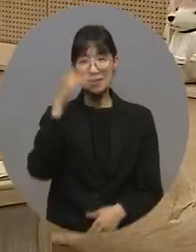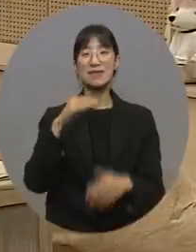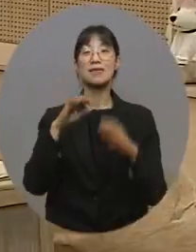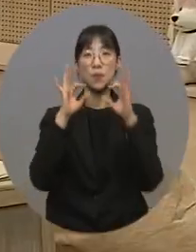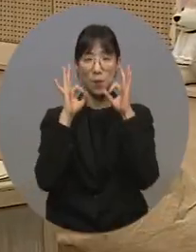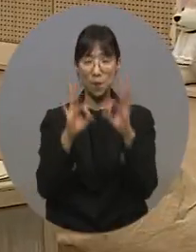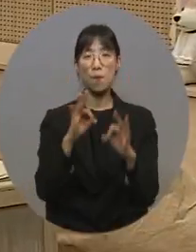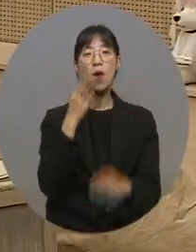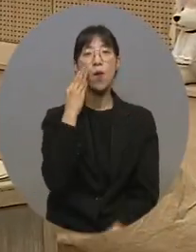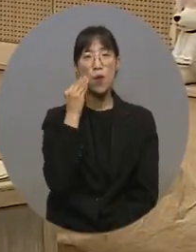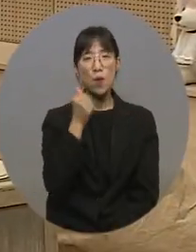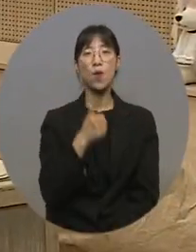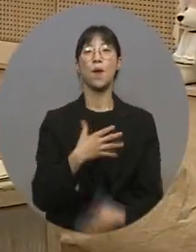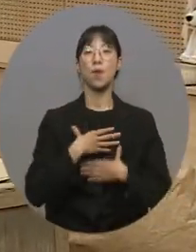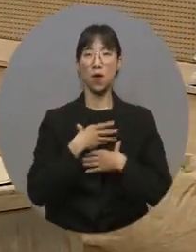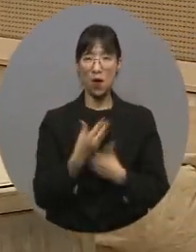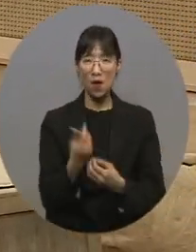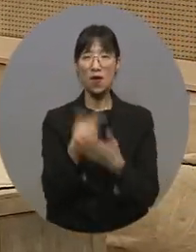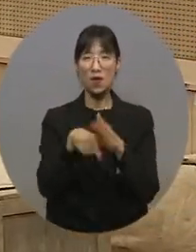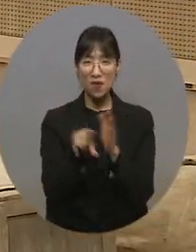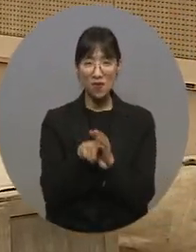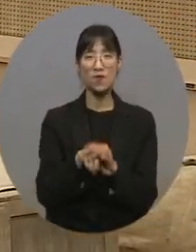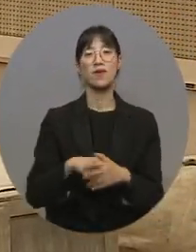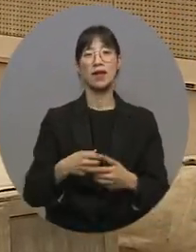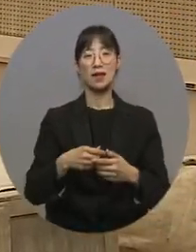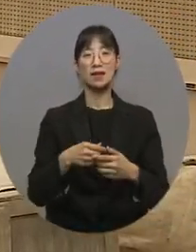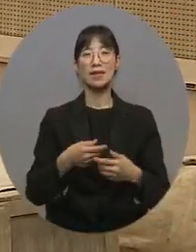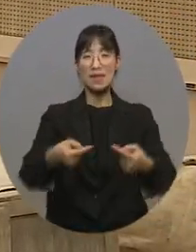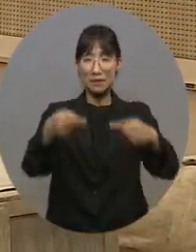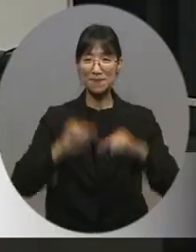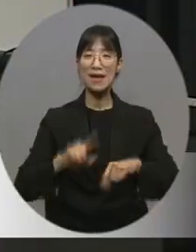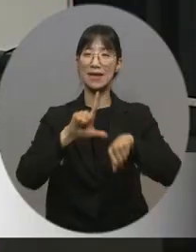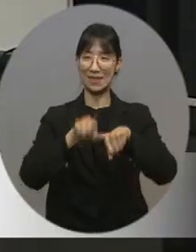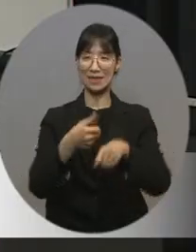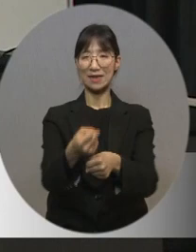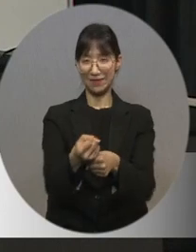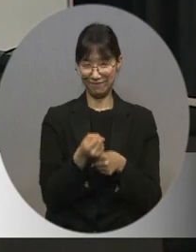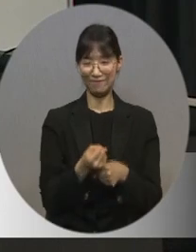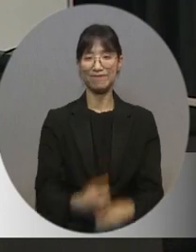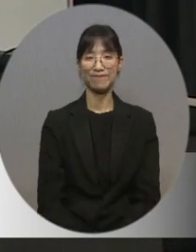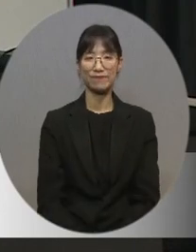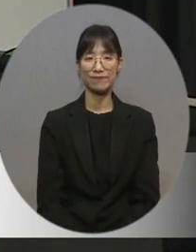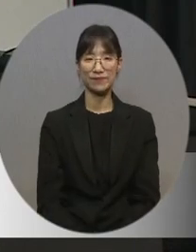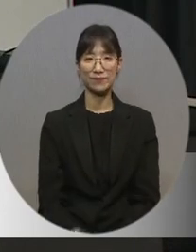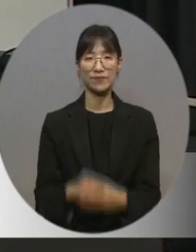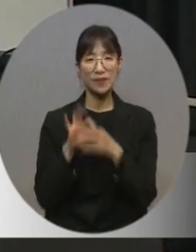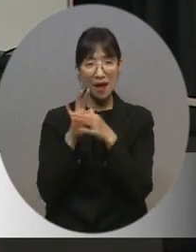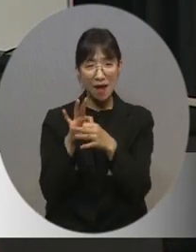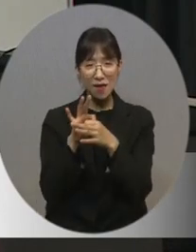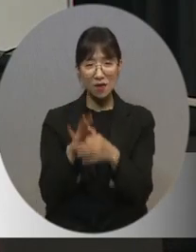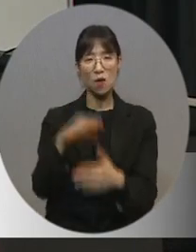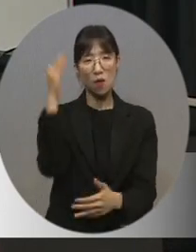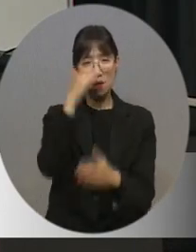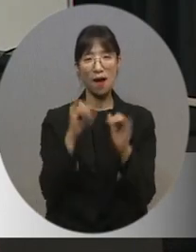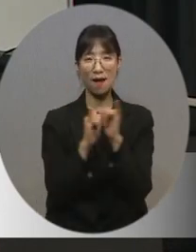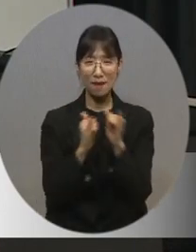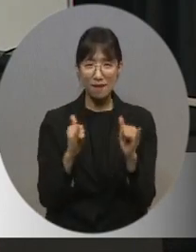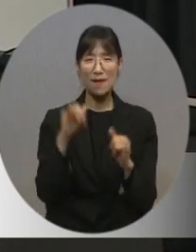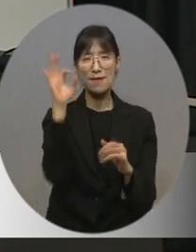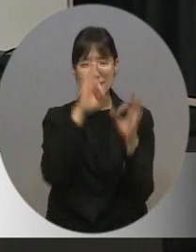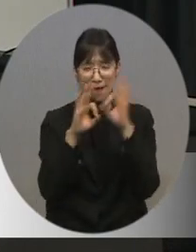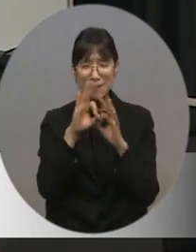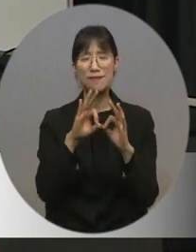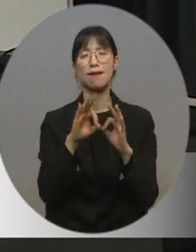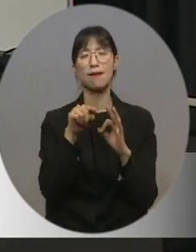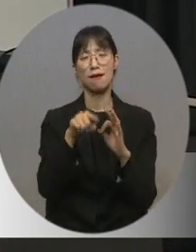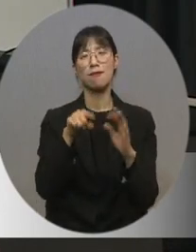편안하게 적응할 수 있도록 객석 입장 시간도 앞당깁니다. 계속적으로 많은 관객들을 찾아가는 게 목표이기